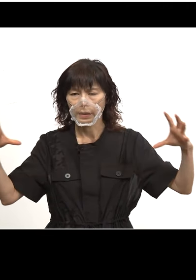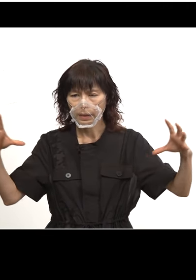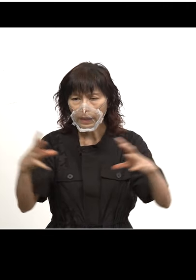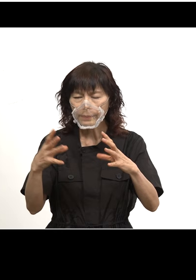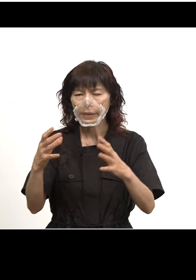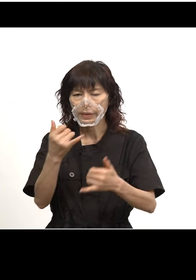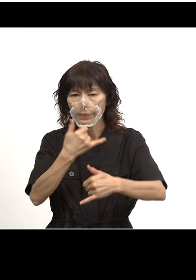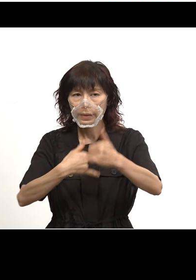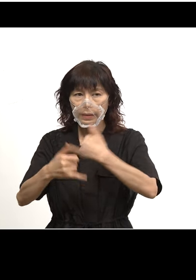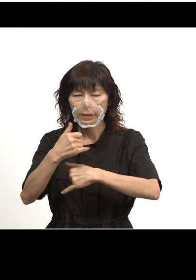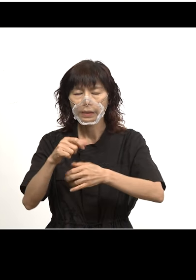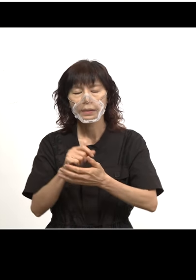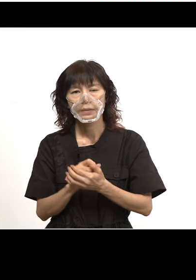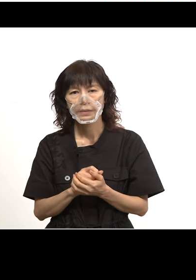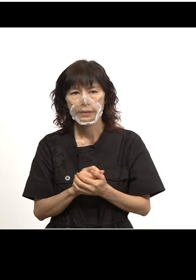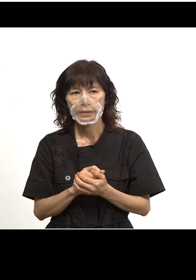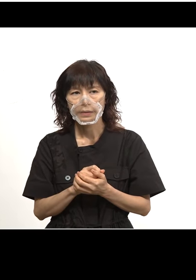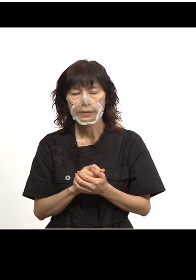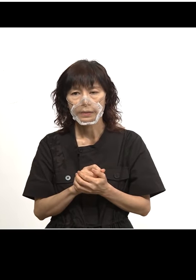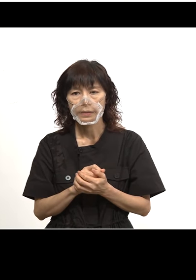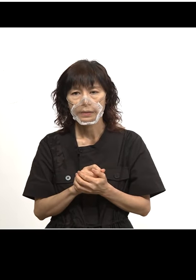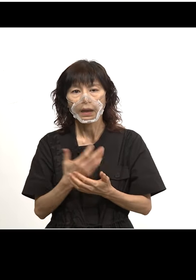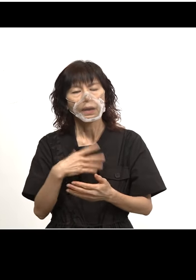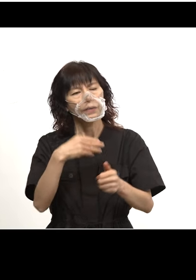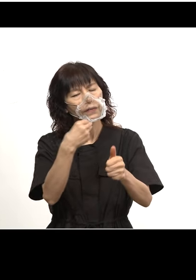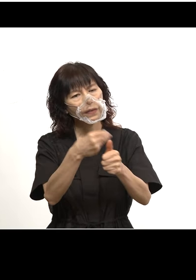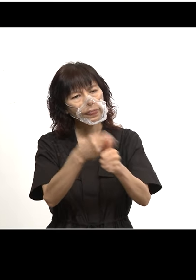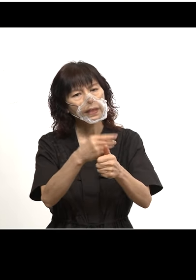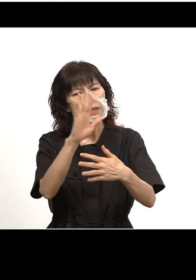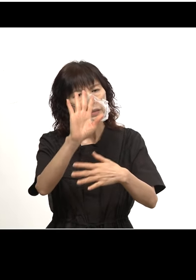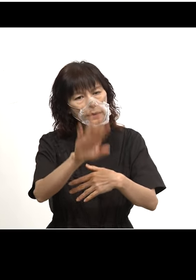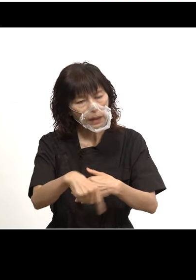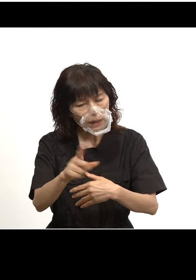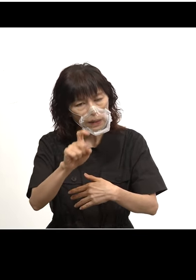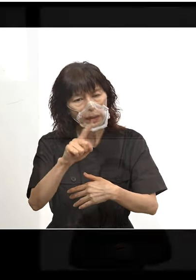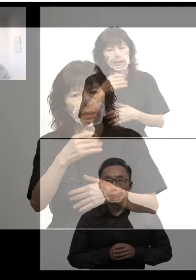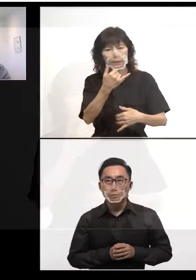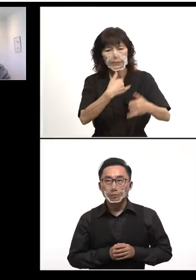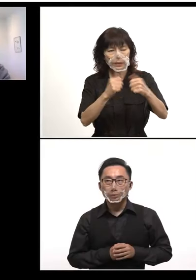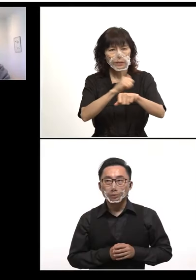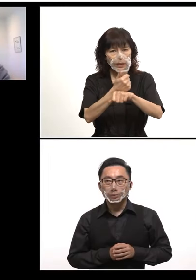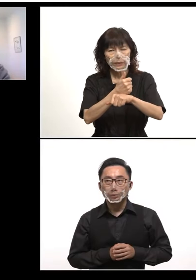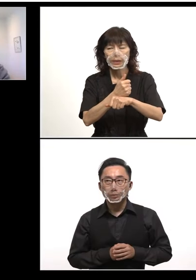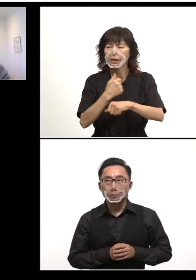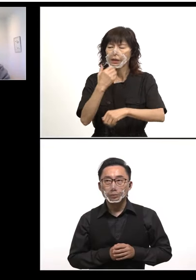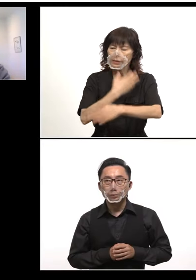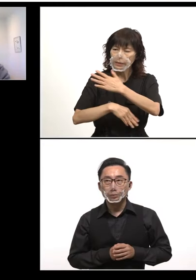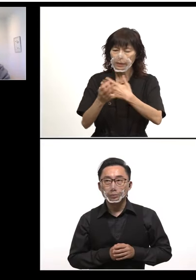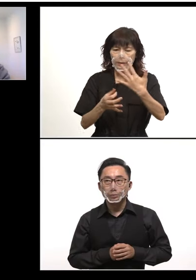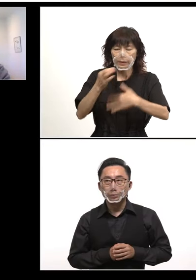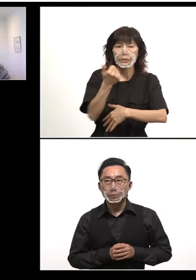下，即係各位對於喺訓練之後點樣可以提升更加多嘅演出機會俾唔同背景嘅人士